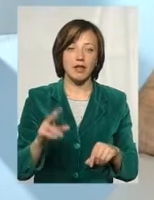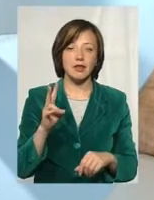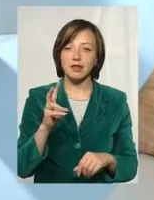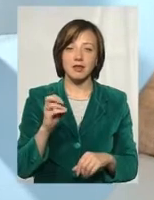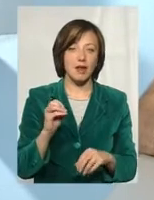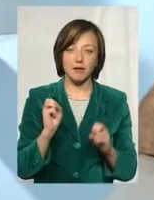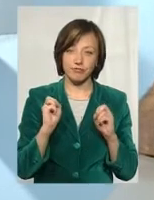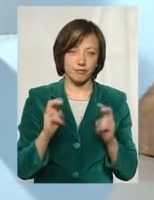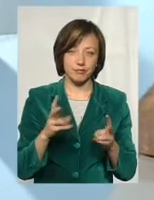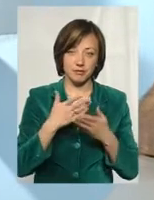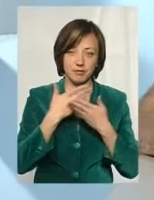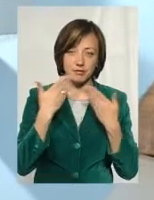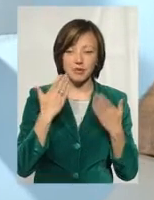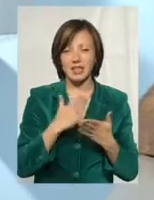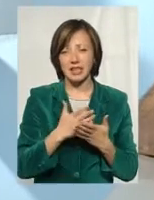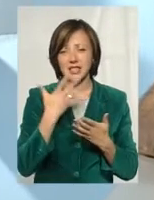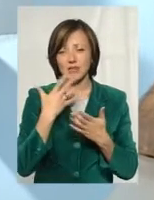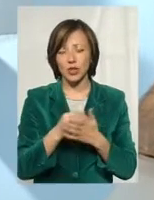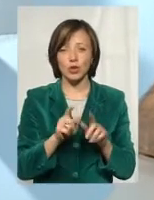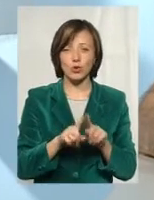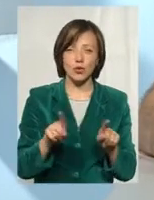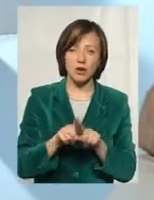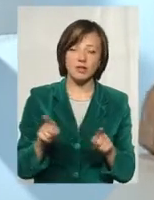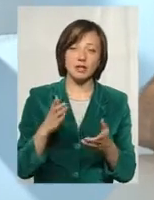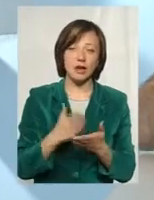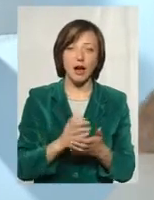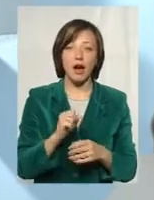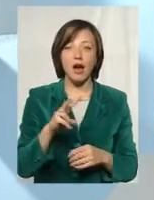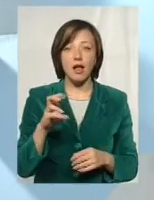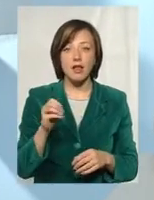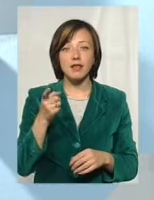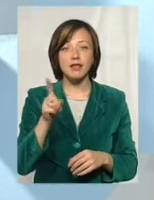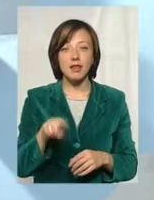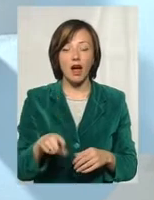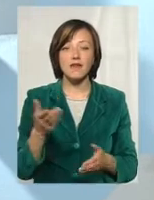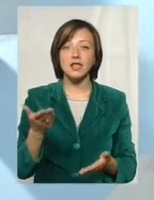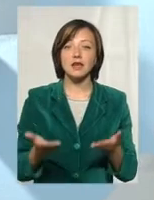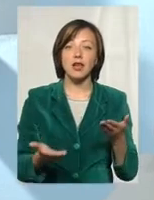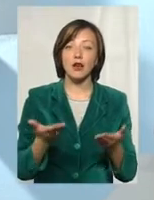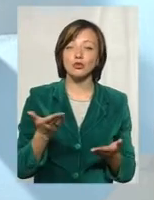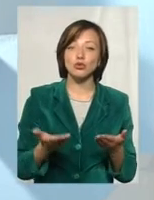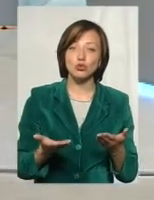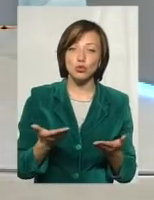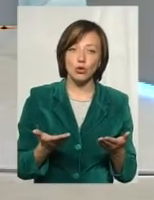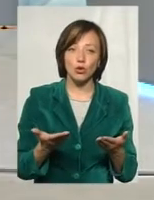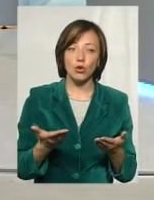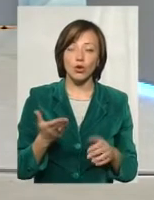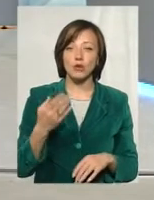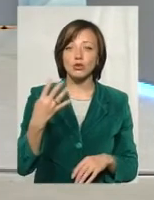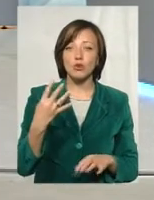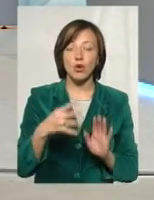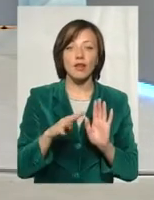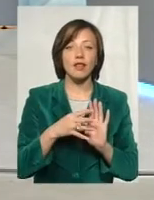смертельна загроза. Там є свої нюанси, є свої так далі. Але навіть якщо на